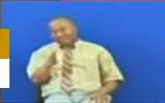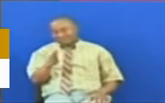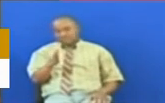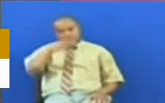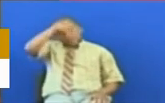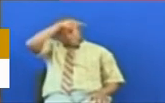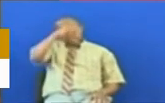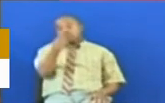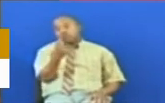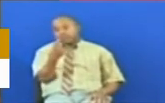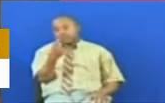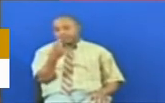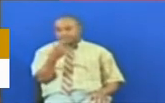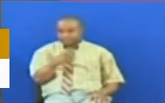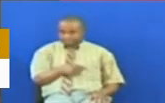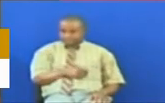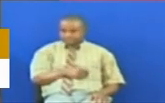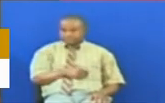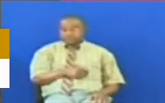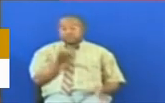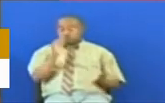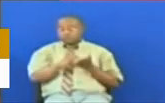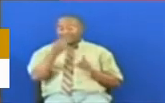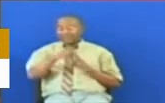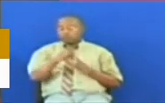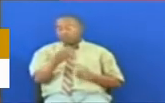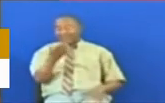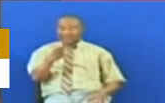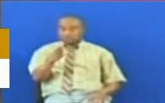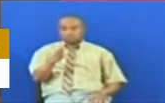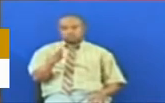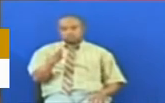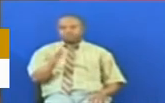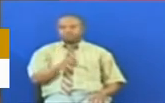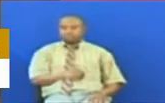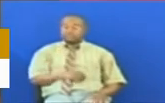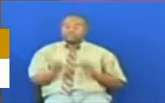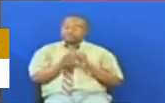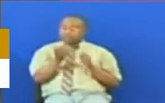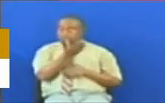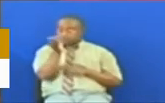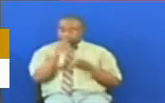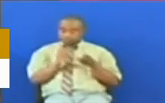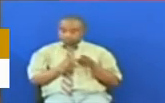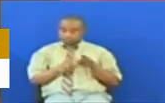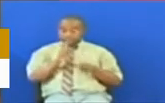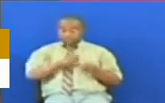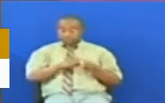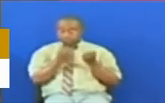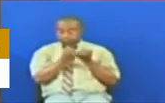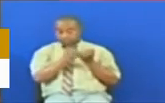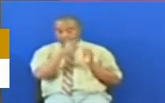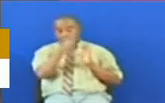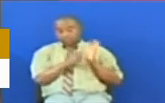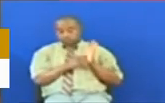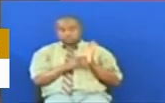mkurugenzi au naibu mkurugenzi. Jambo jingine mheshimiwa speaker ni kwamba wakati kanuni zinapotungwa za